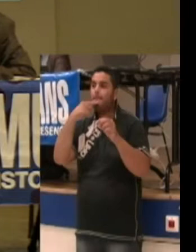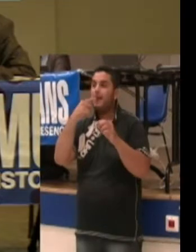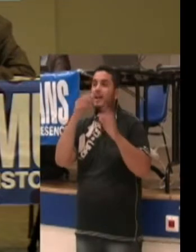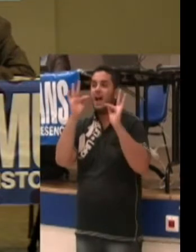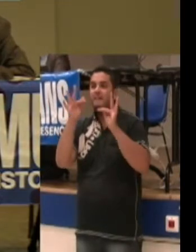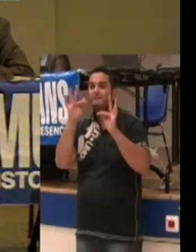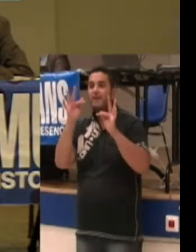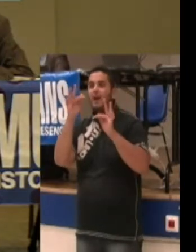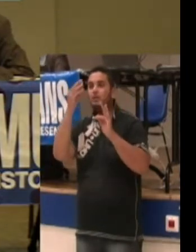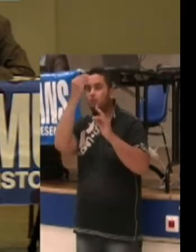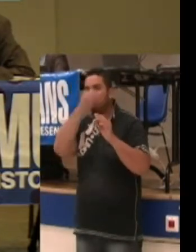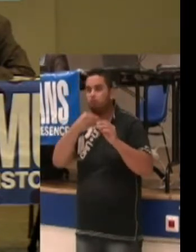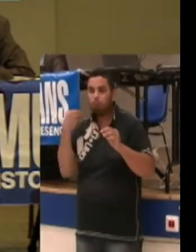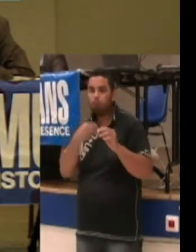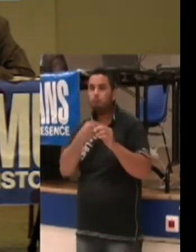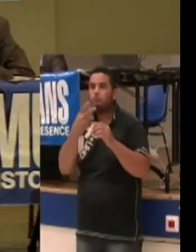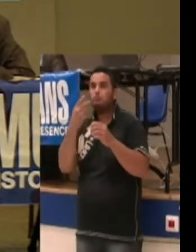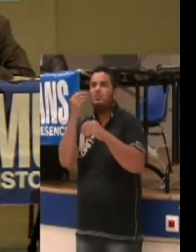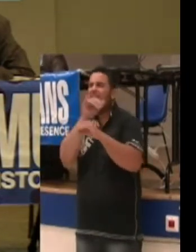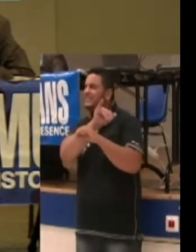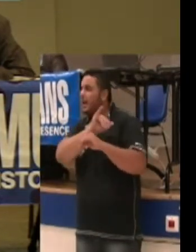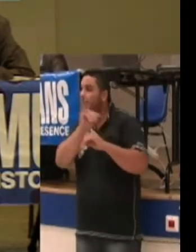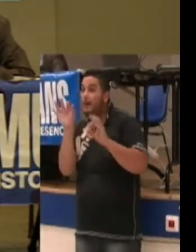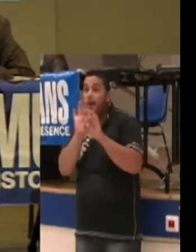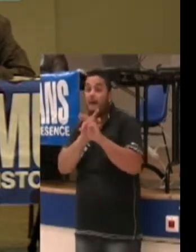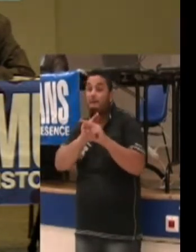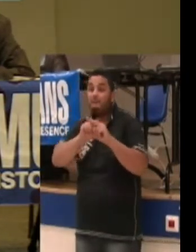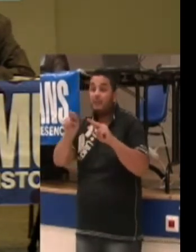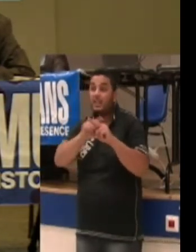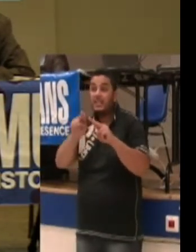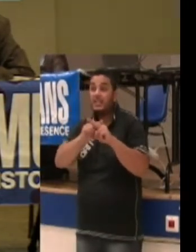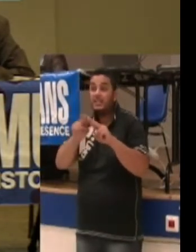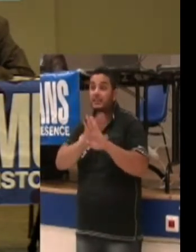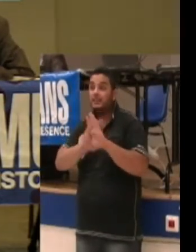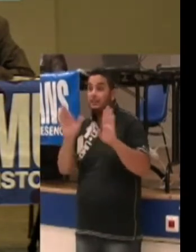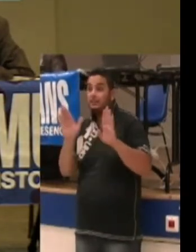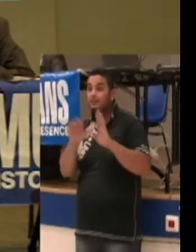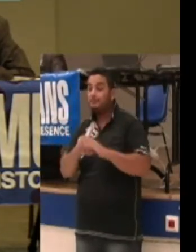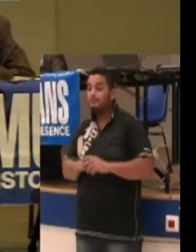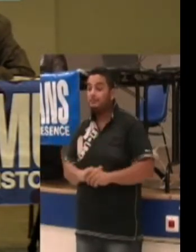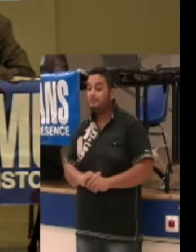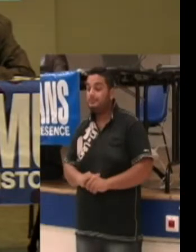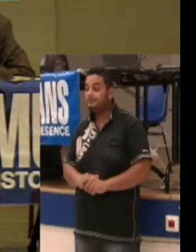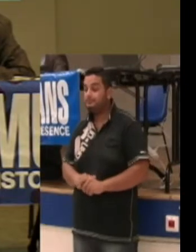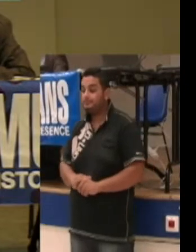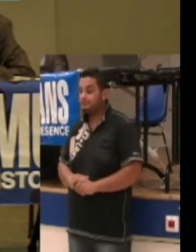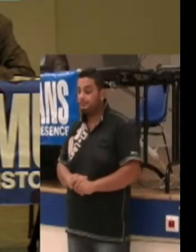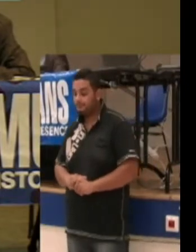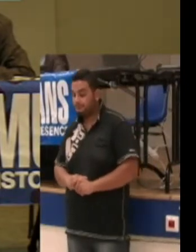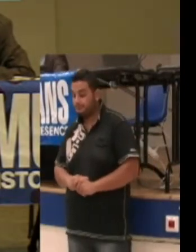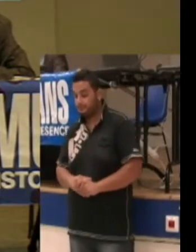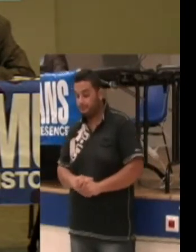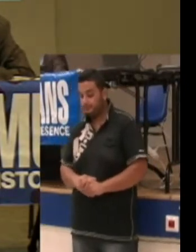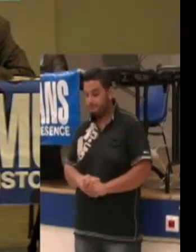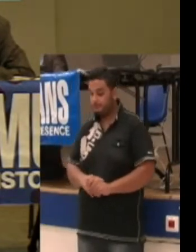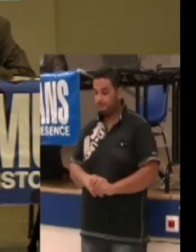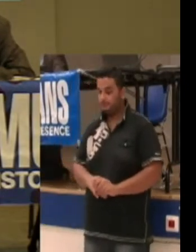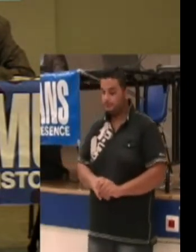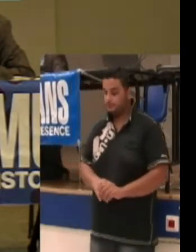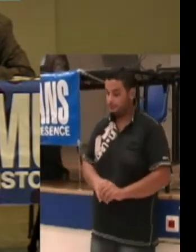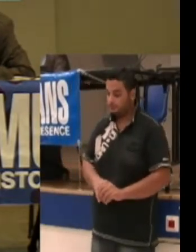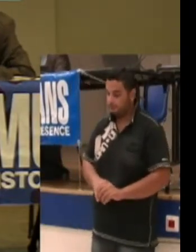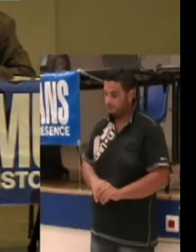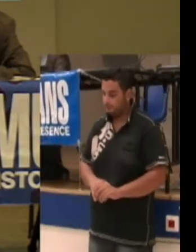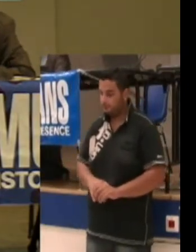dans Sourate Al-Fatiha, tu demandes la guidance à Allah subhanahu wa ta'ala. La guidance que tu demandes à Allah subhanahu wa ta'ala, Allah subhanahu wa ta'ala te dit, te répond sur Sourate Al-Baqarah, il te